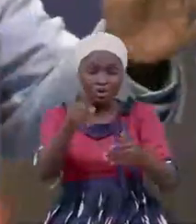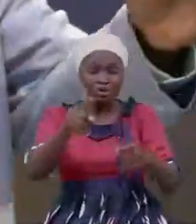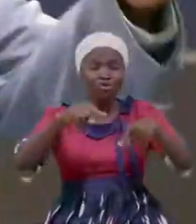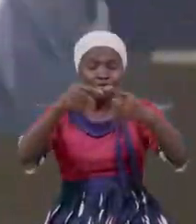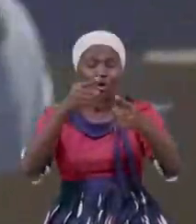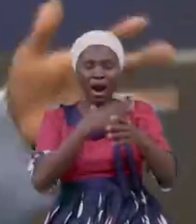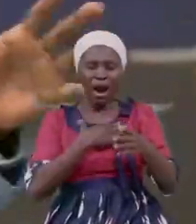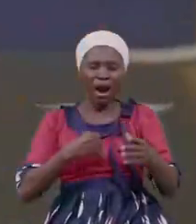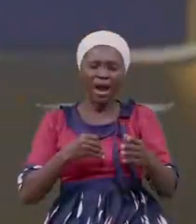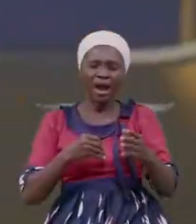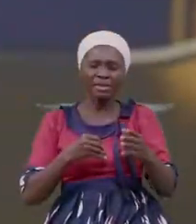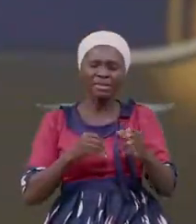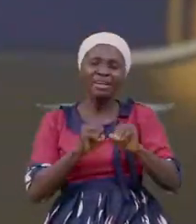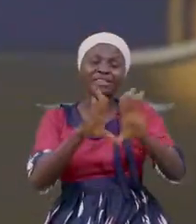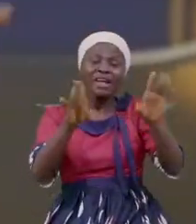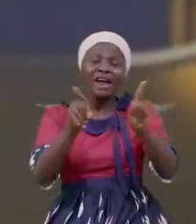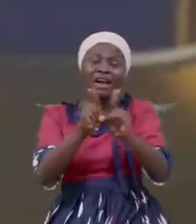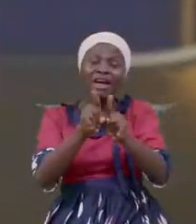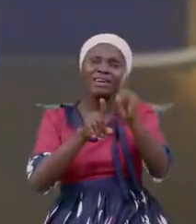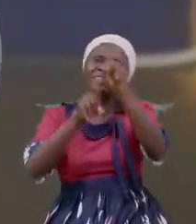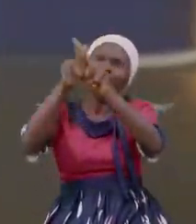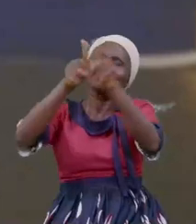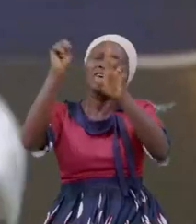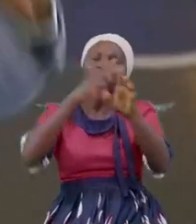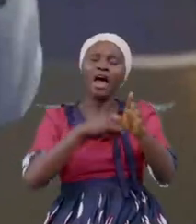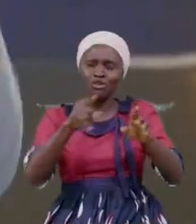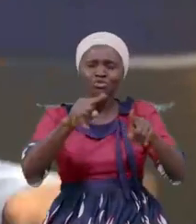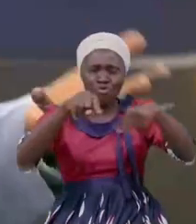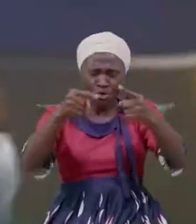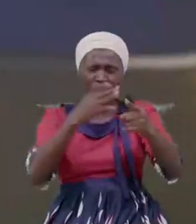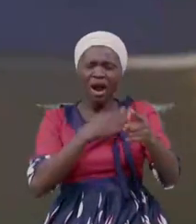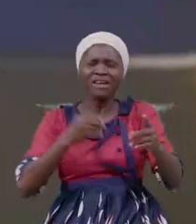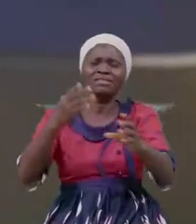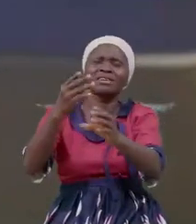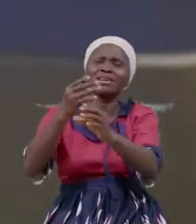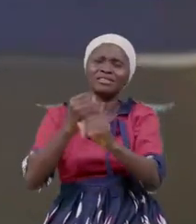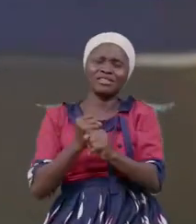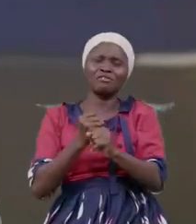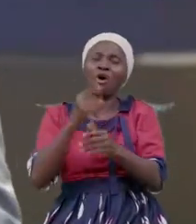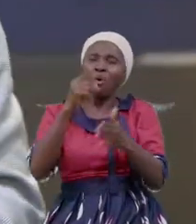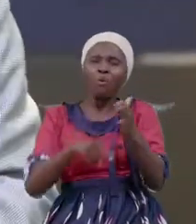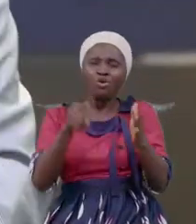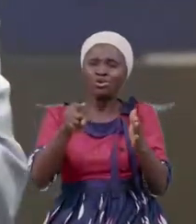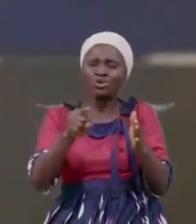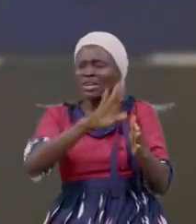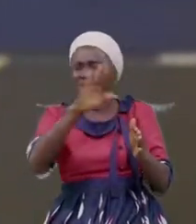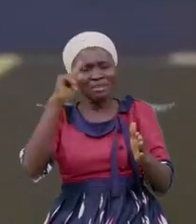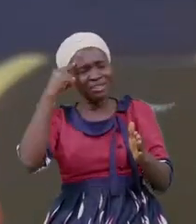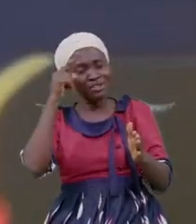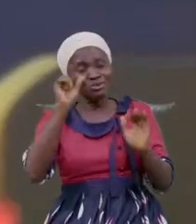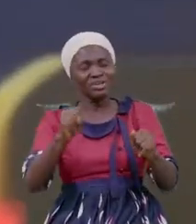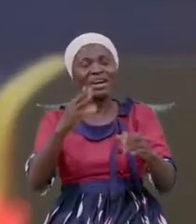allez et réaliser ce que vous n'avez jamais rêvé avoir réalisé avant